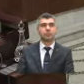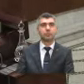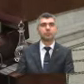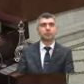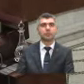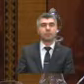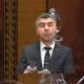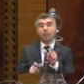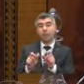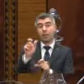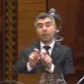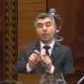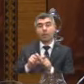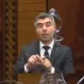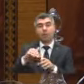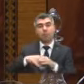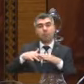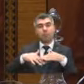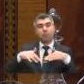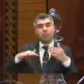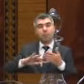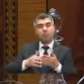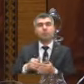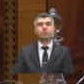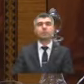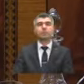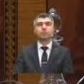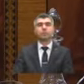والسادة النائبات والنواب المحترمون،